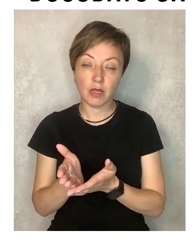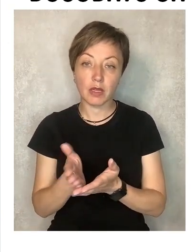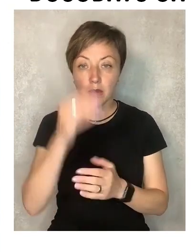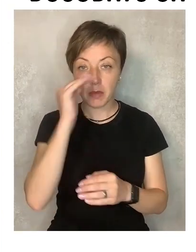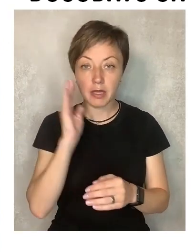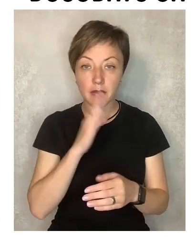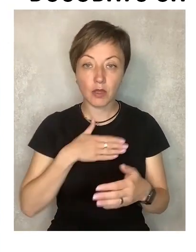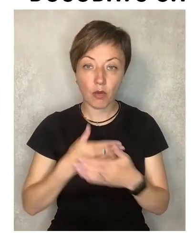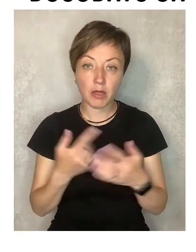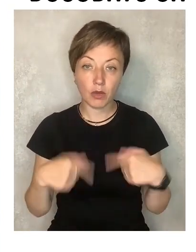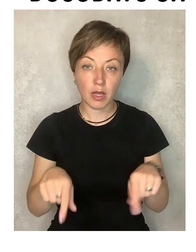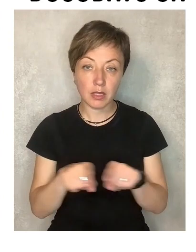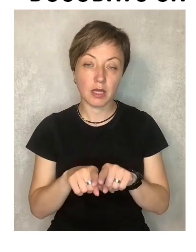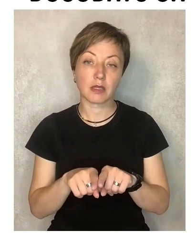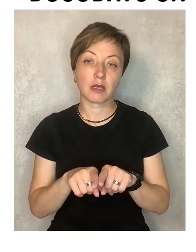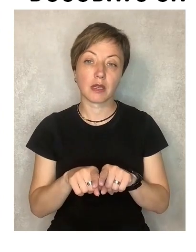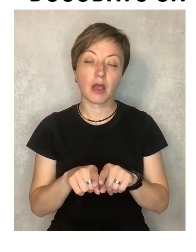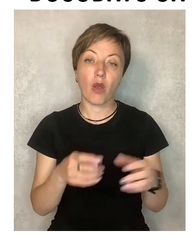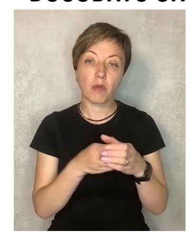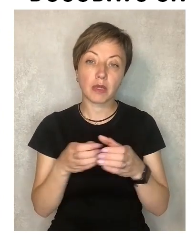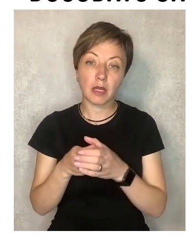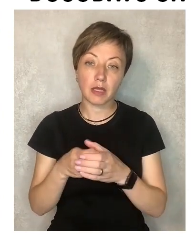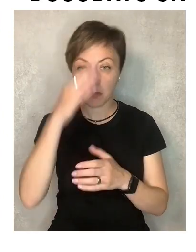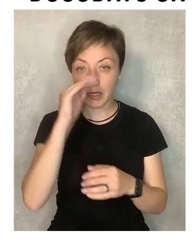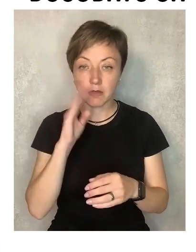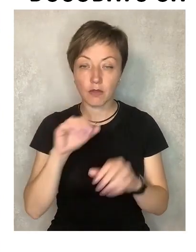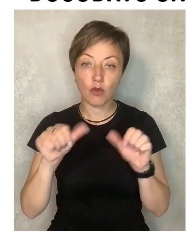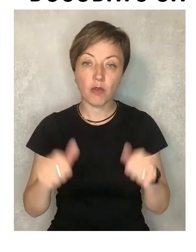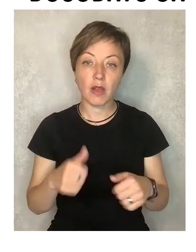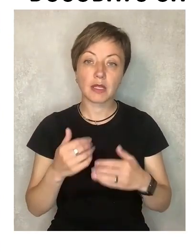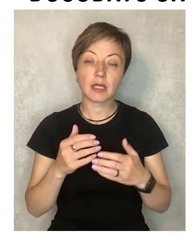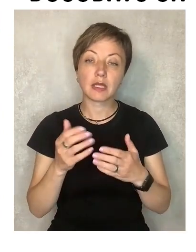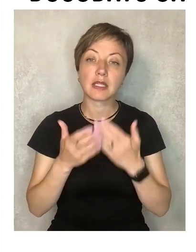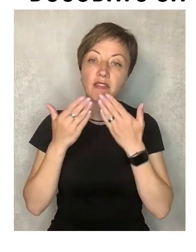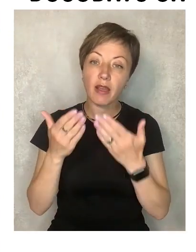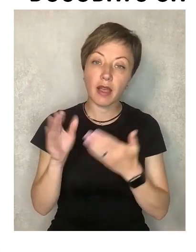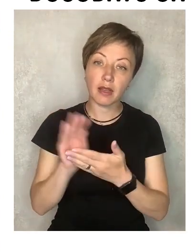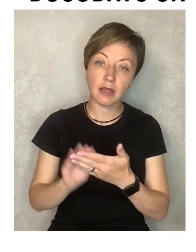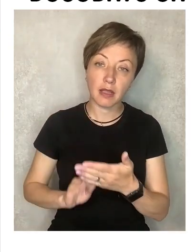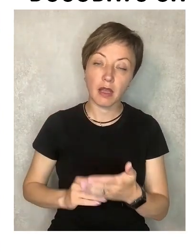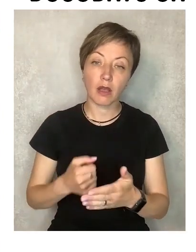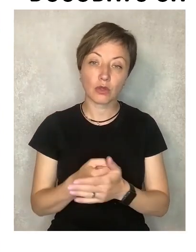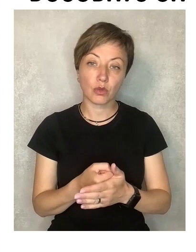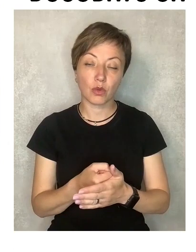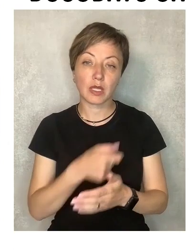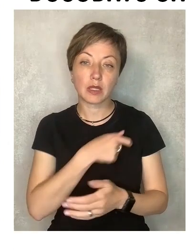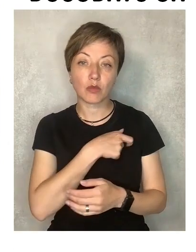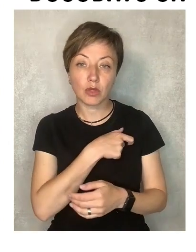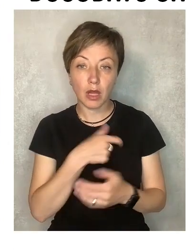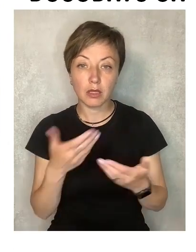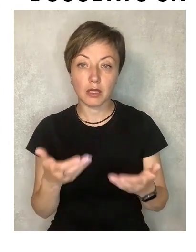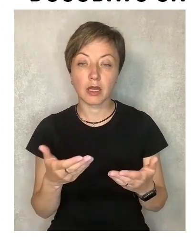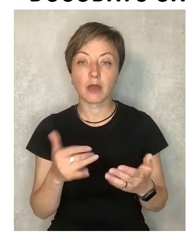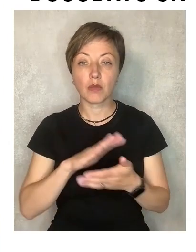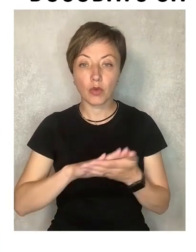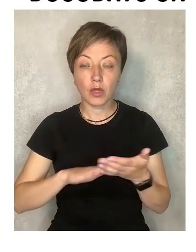громадські організації, батьківські комітети, формувати звернення до депутата, от, і потім депутат